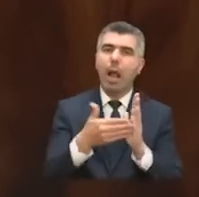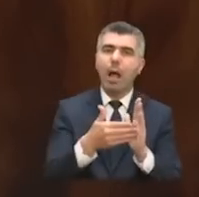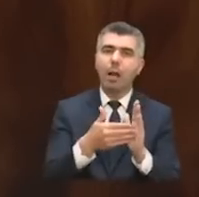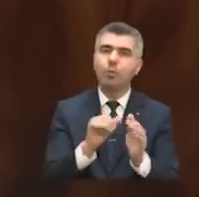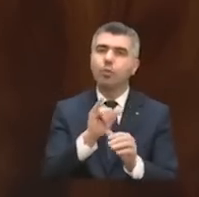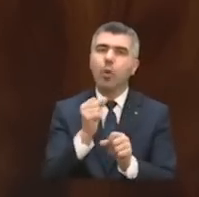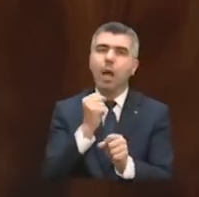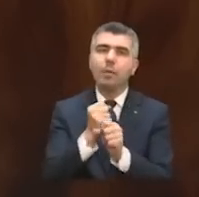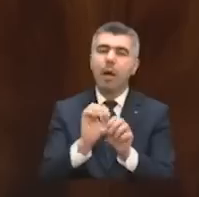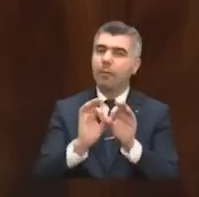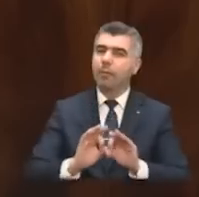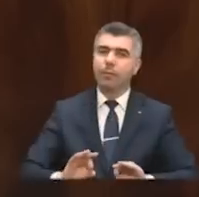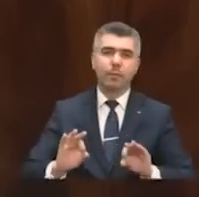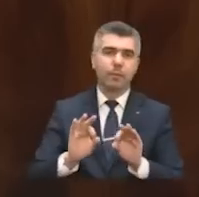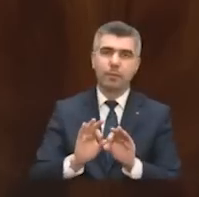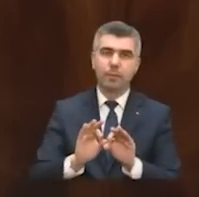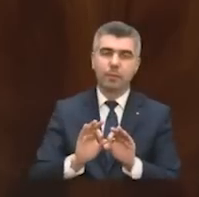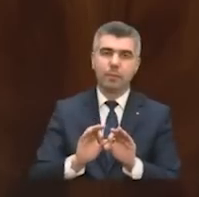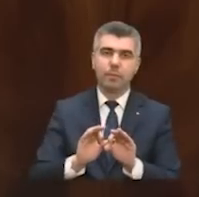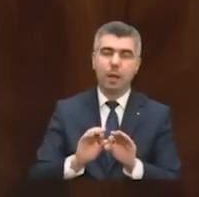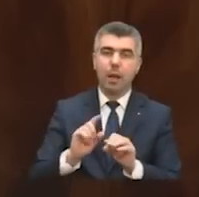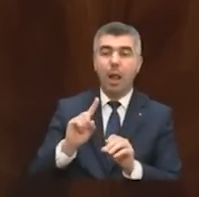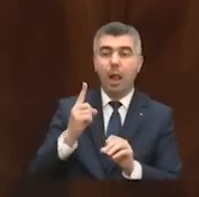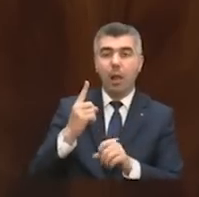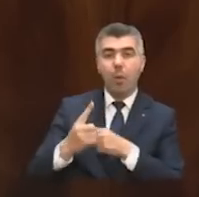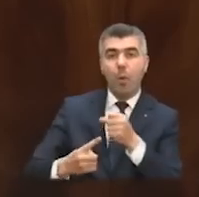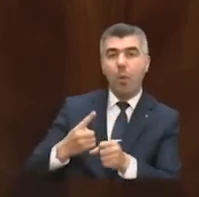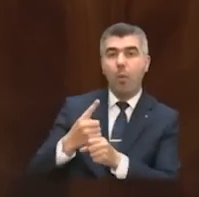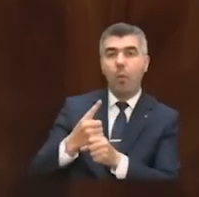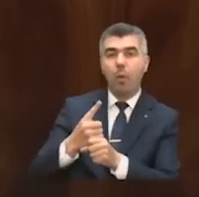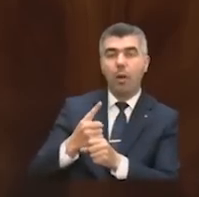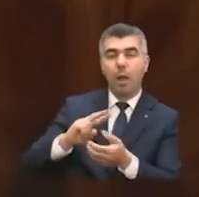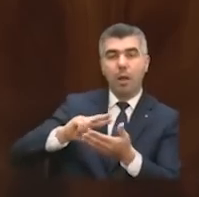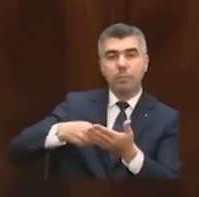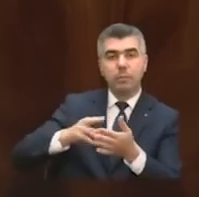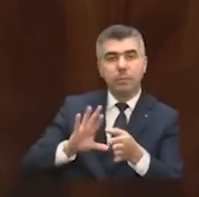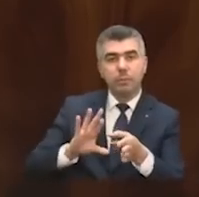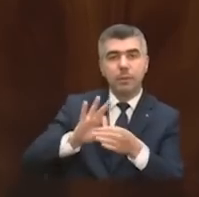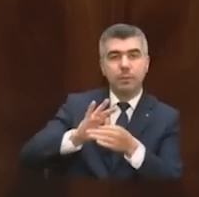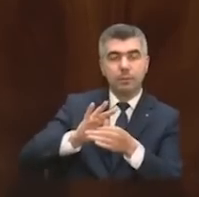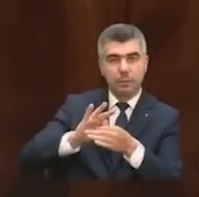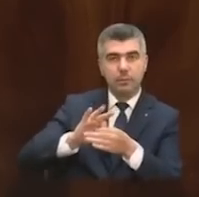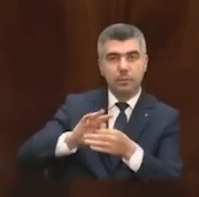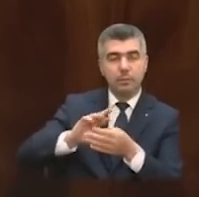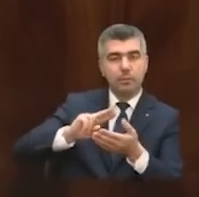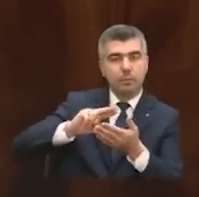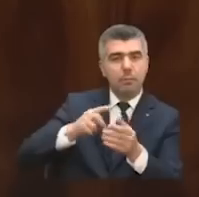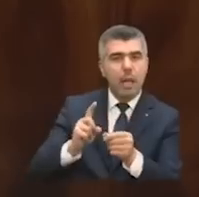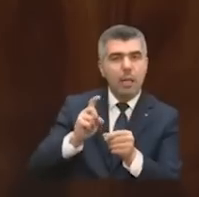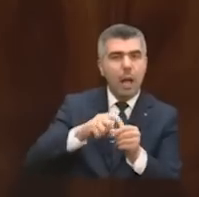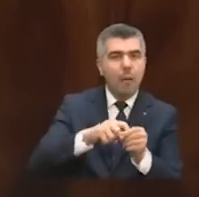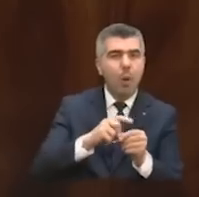نديروا. حنا في العام الاول وقعنا مع النقابات ومع